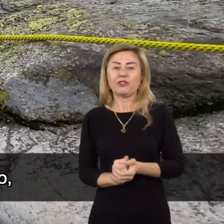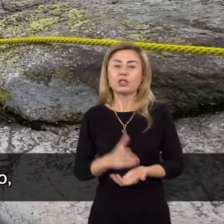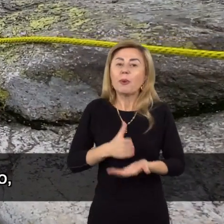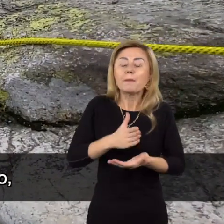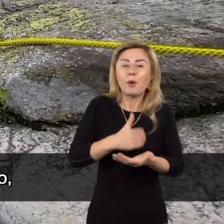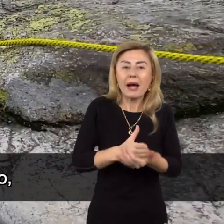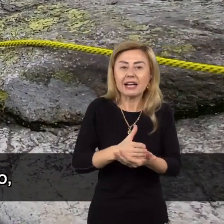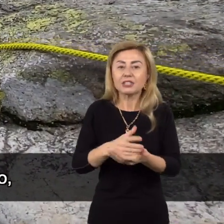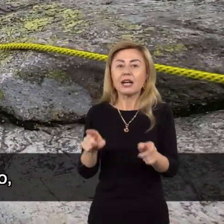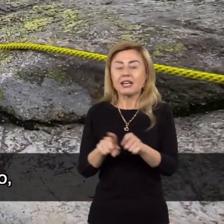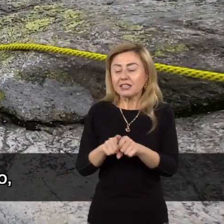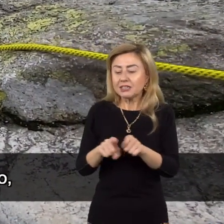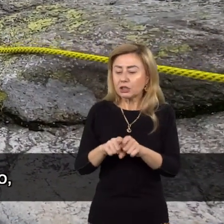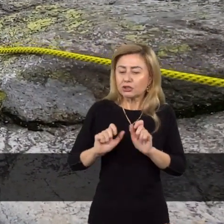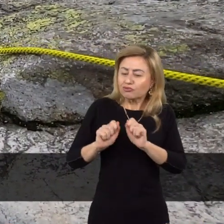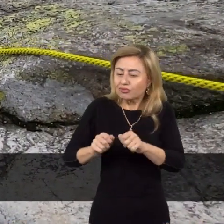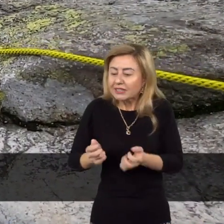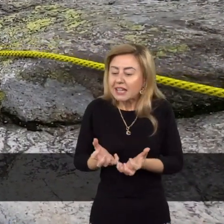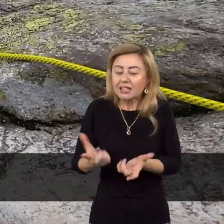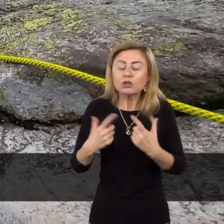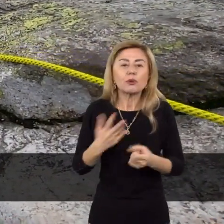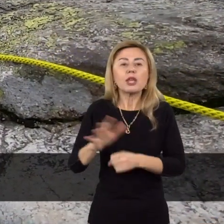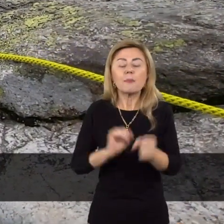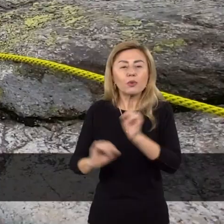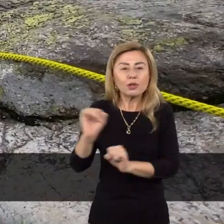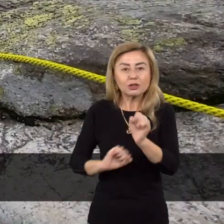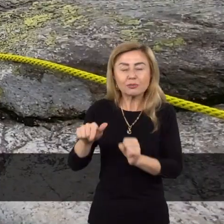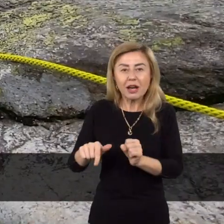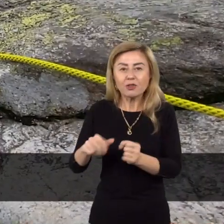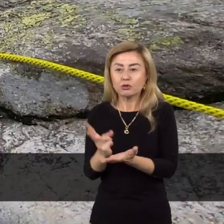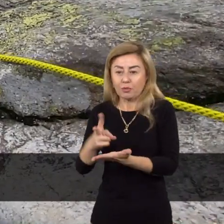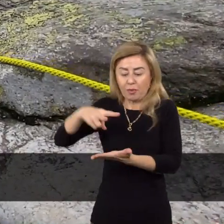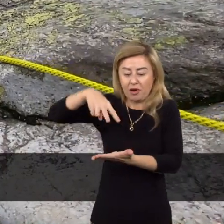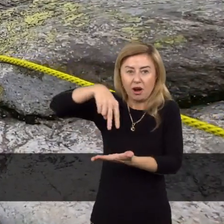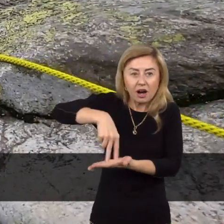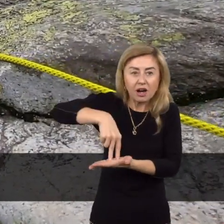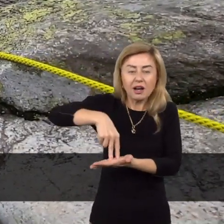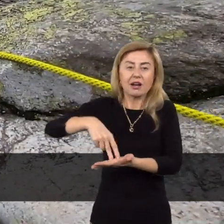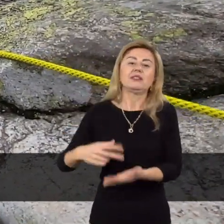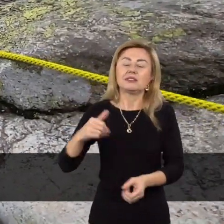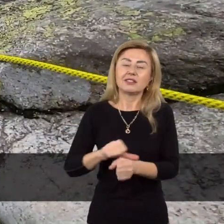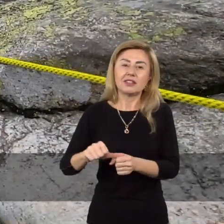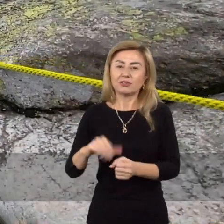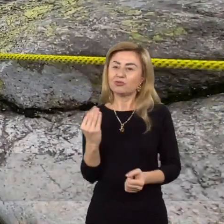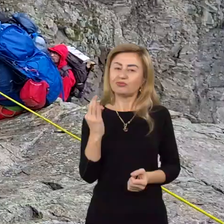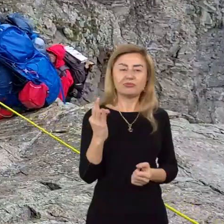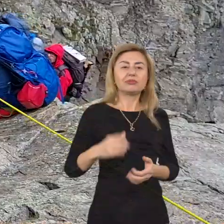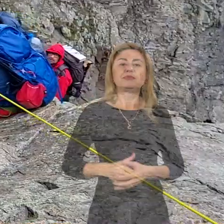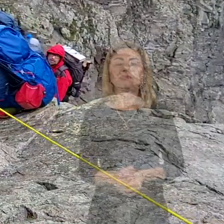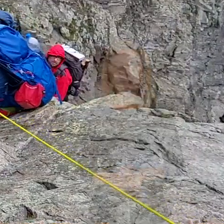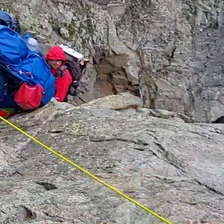ustach, jeśli mobilizuje się nasze skarby do tego, żeby one również dosłownie i w przenośni stawały na nogi, to dla nas jest to ogromne